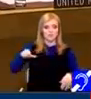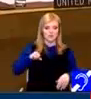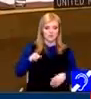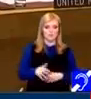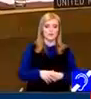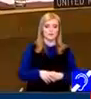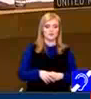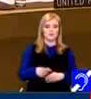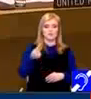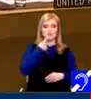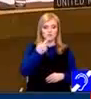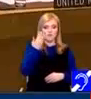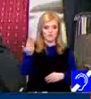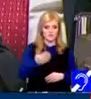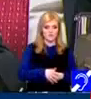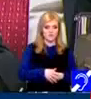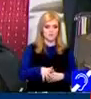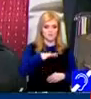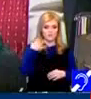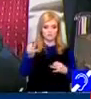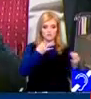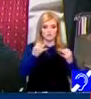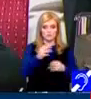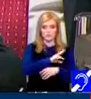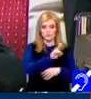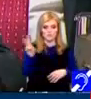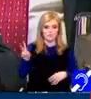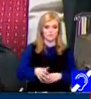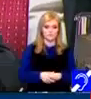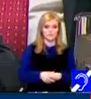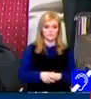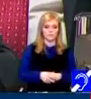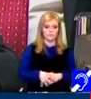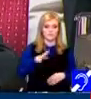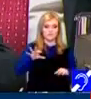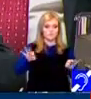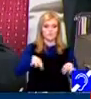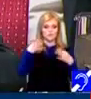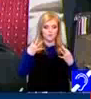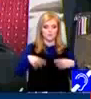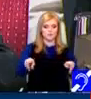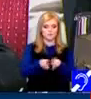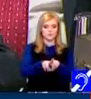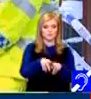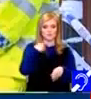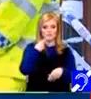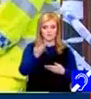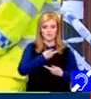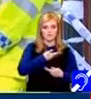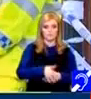языком ультиматума ни с кем не разговариваем. И с собой разговаривать в таком тоне не